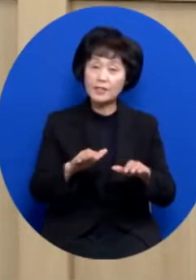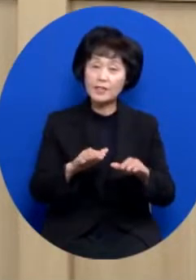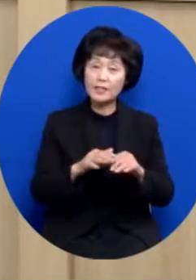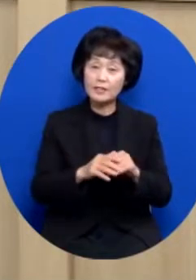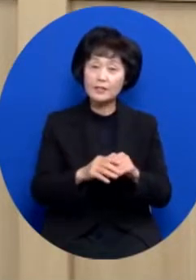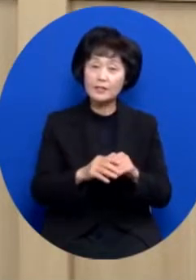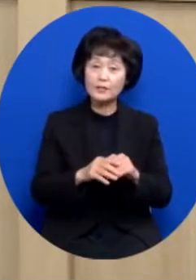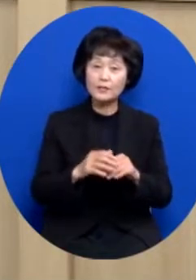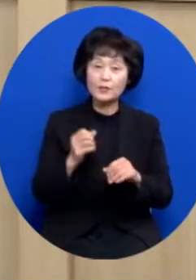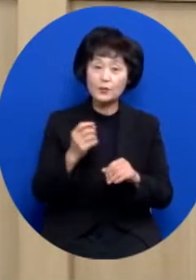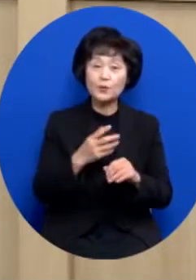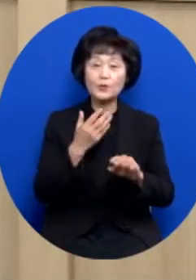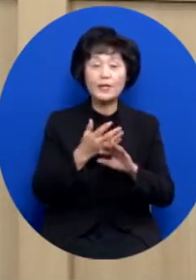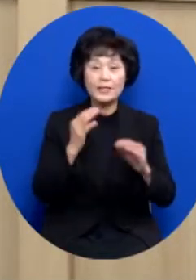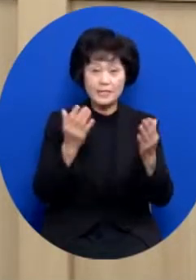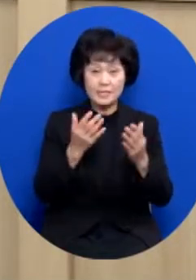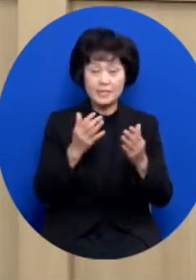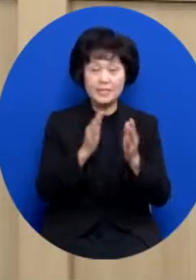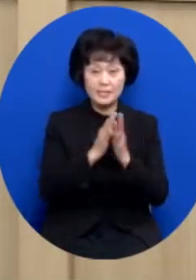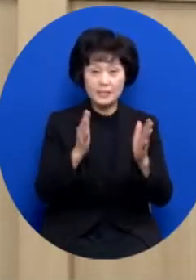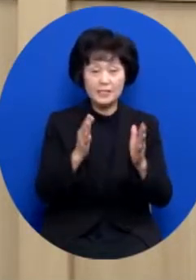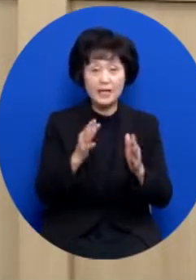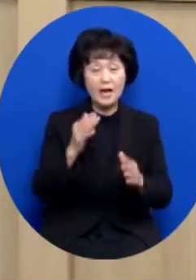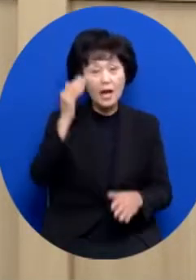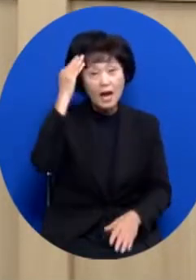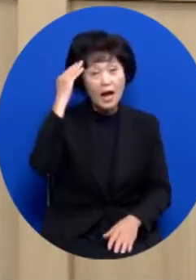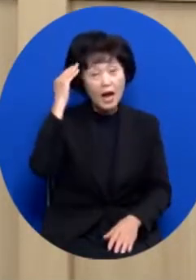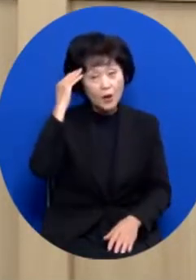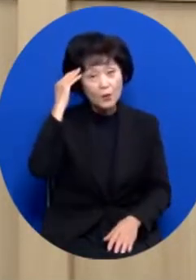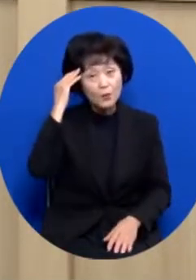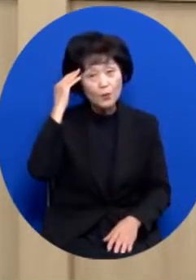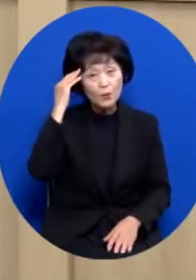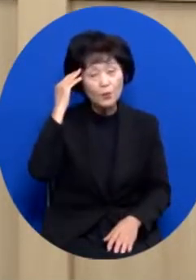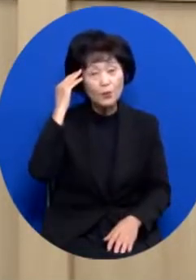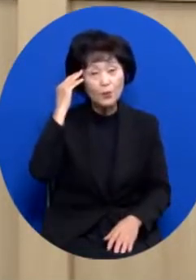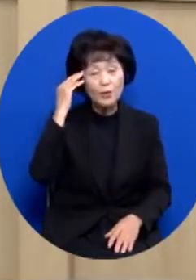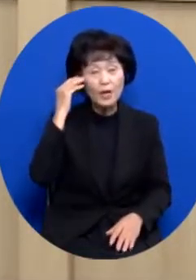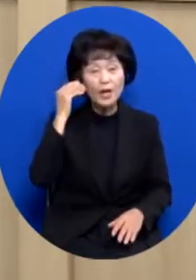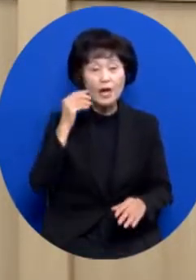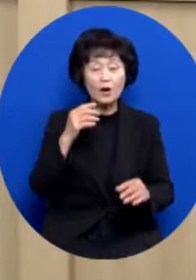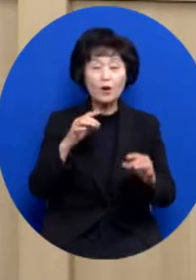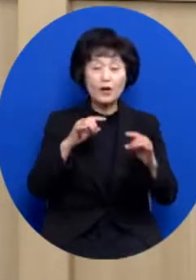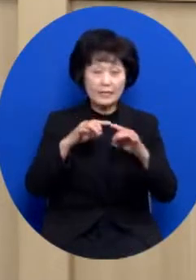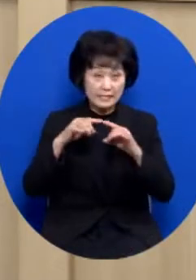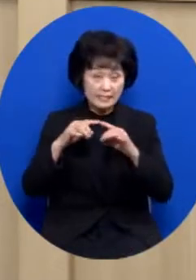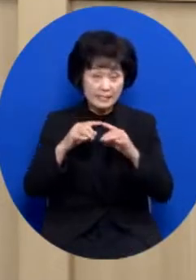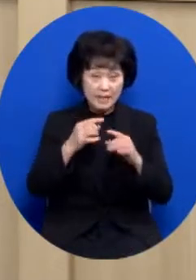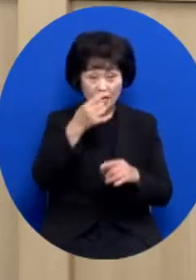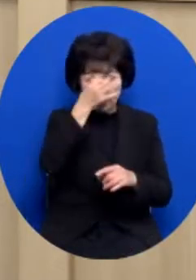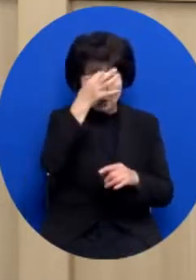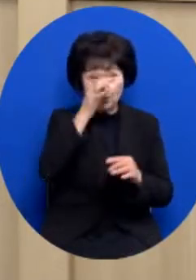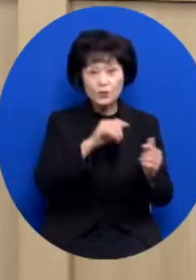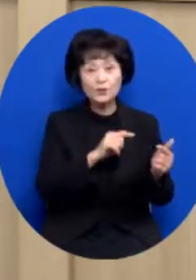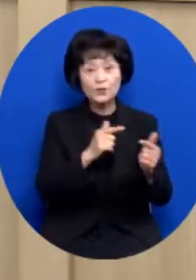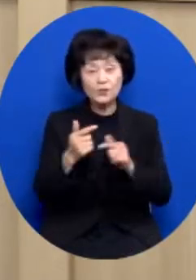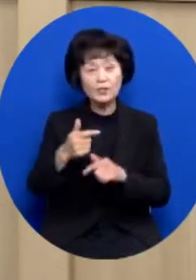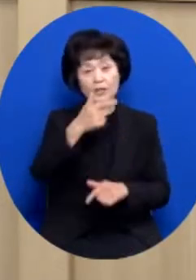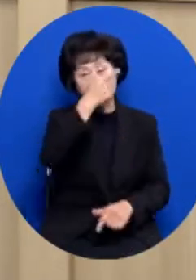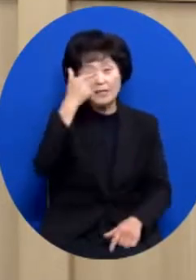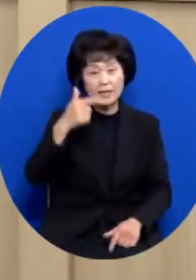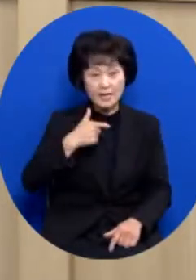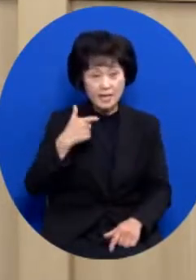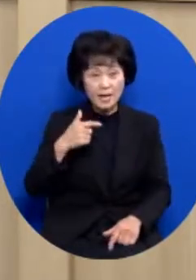핀테크를 시작을 하고 있습니다 그래서 한국의 ICT 첨단 ICT 첨단 기술을 탄자니아의 탄자니아에